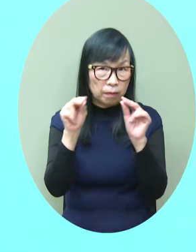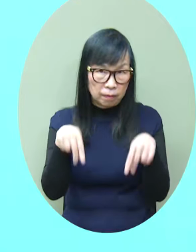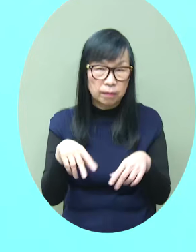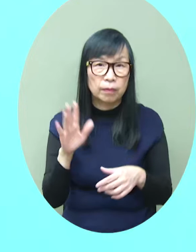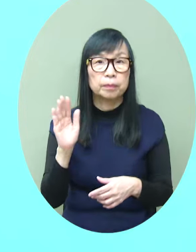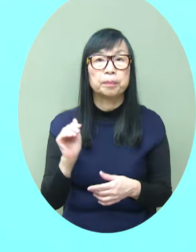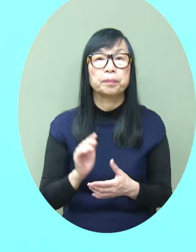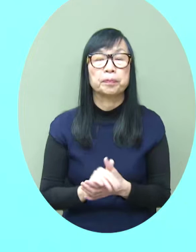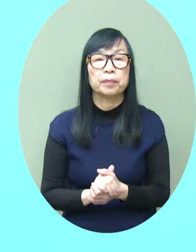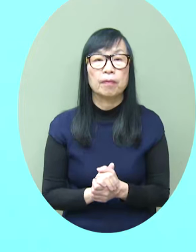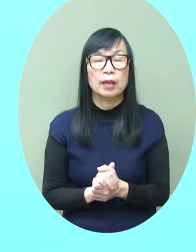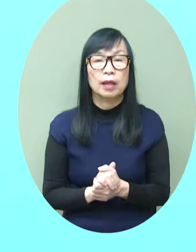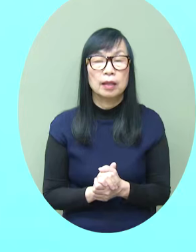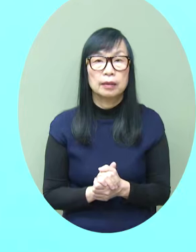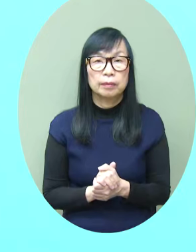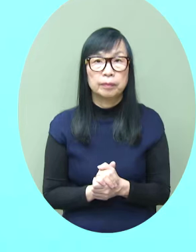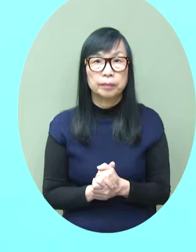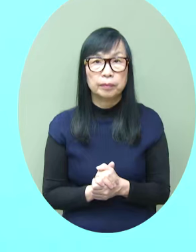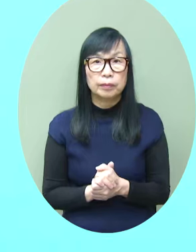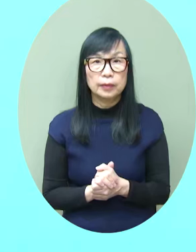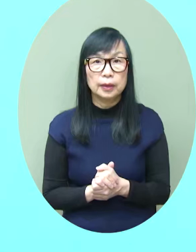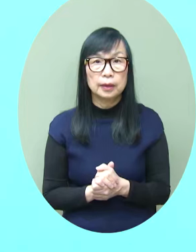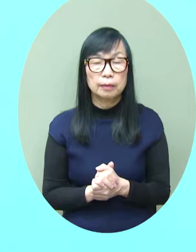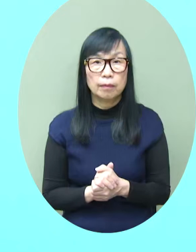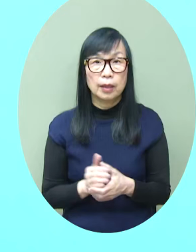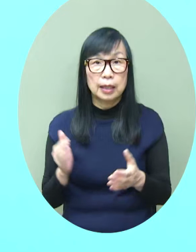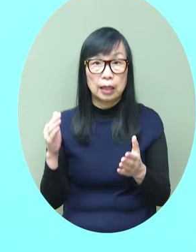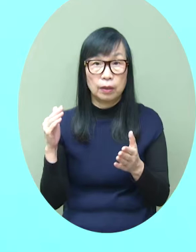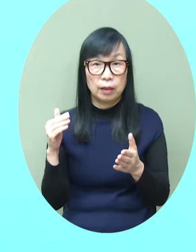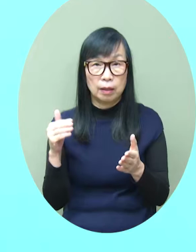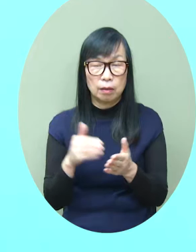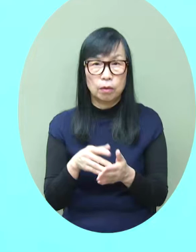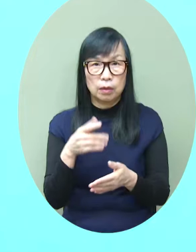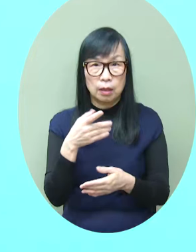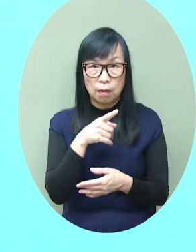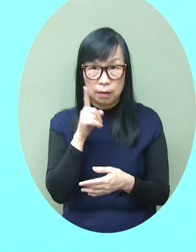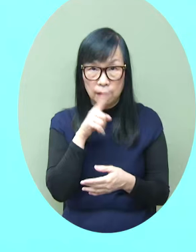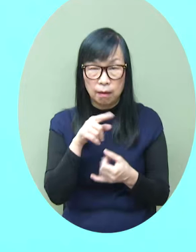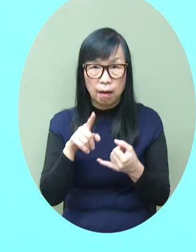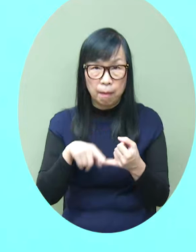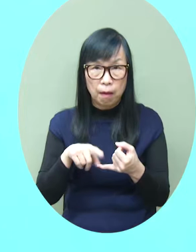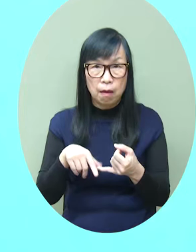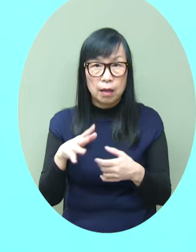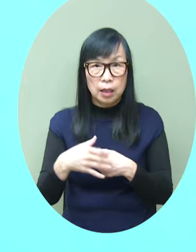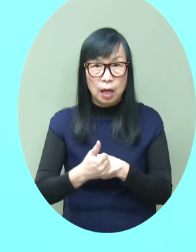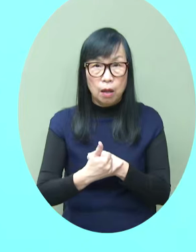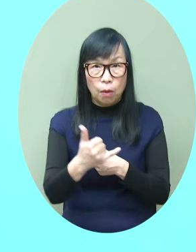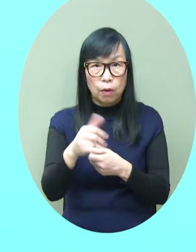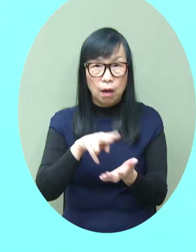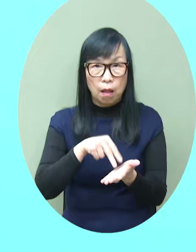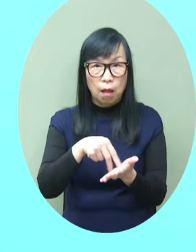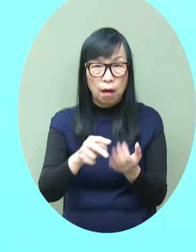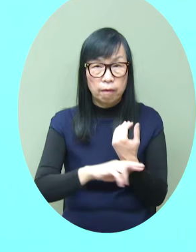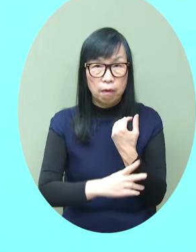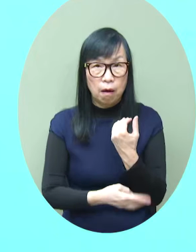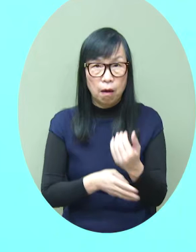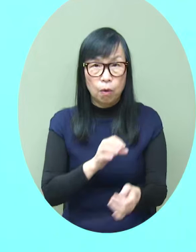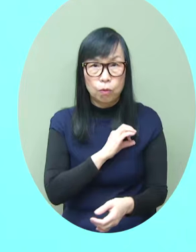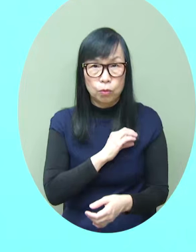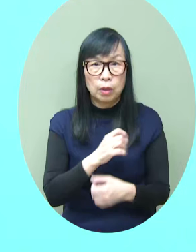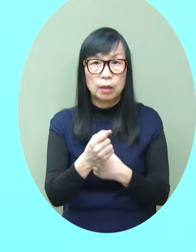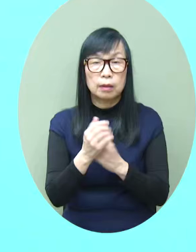嚇。就去到呢個星期尾咧，就第六屆嘅立法會咧將會係休